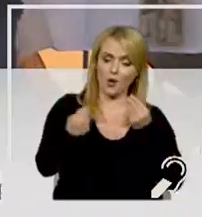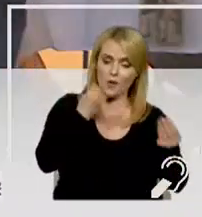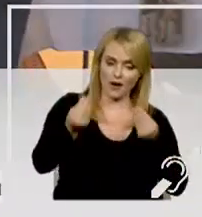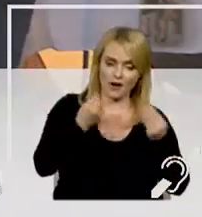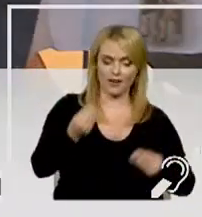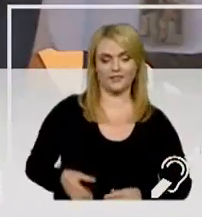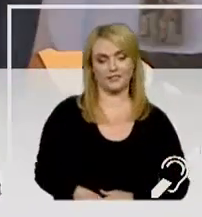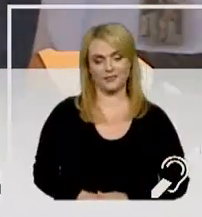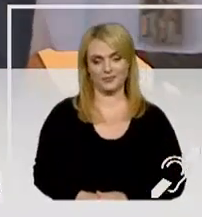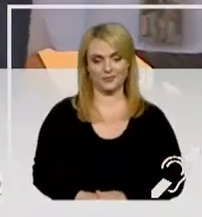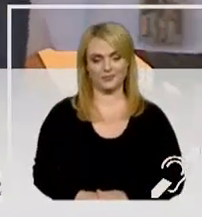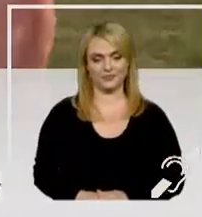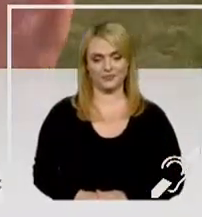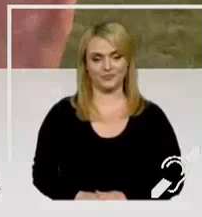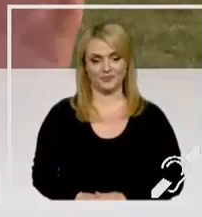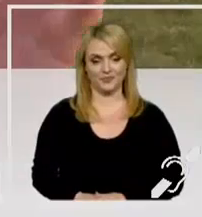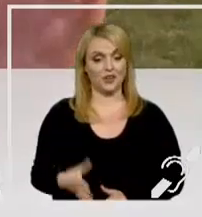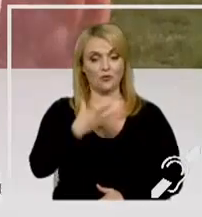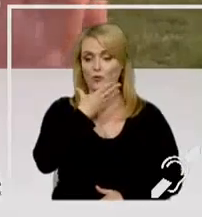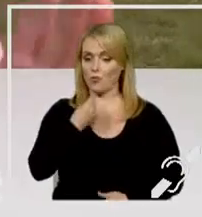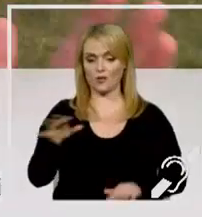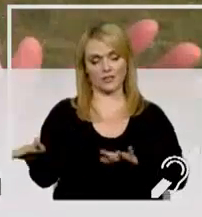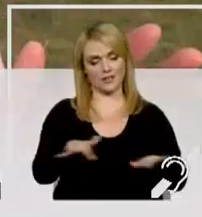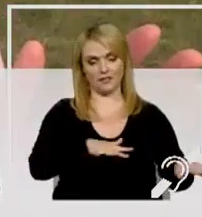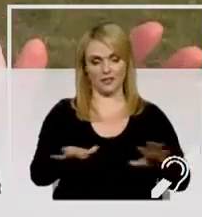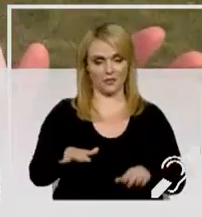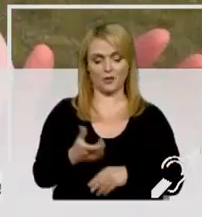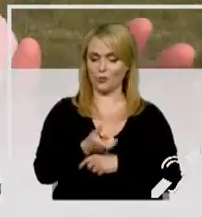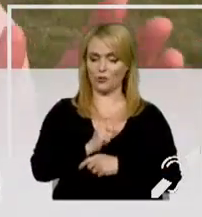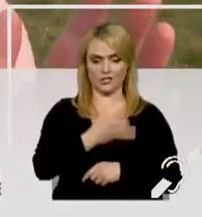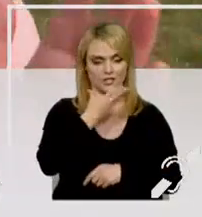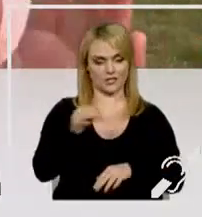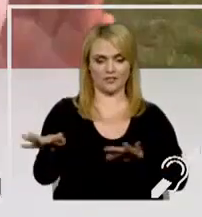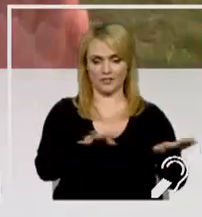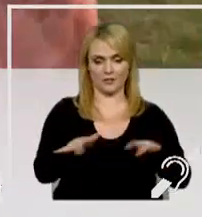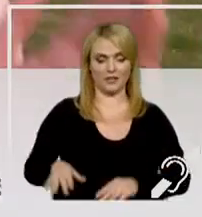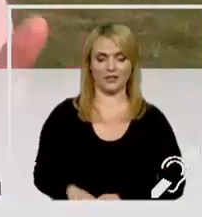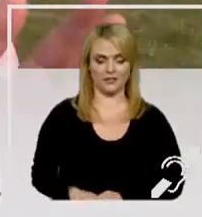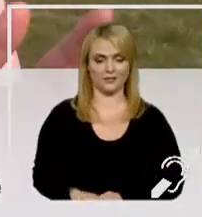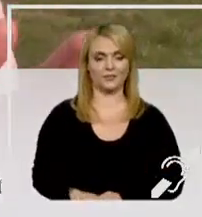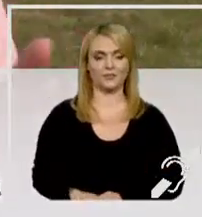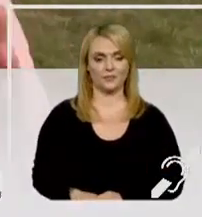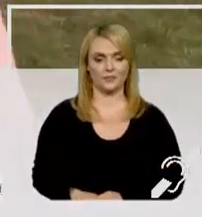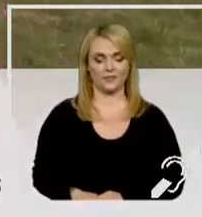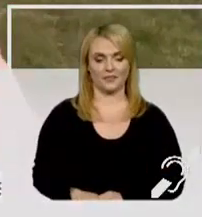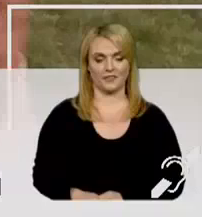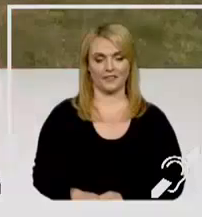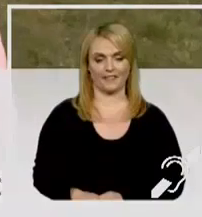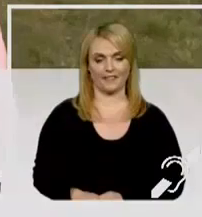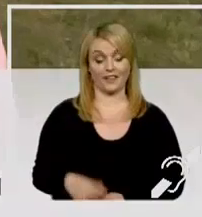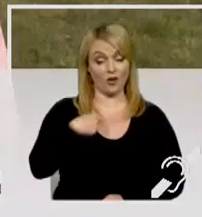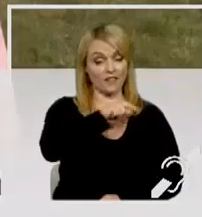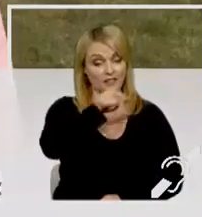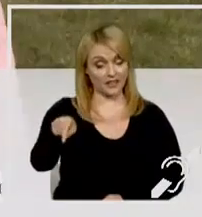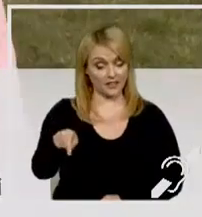costume populare. Un eveniment foarte, foarte frumos. Am venit pentru că suntem același